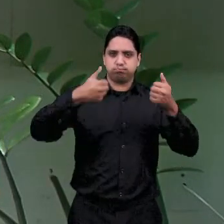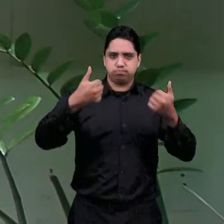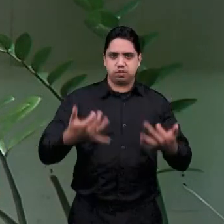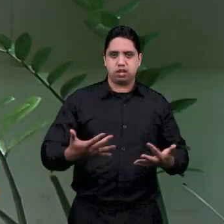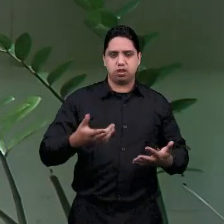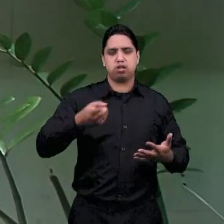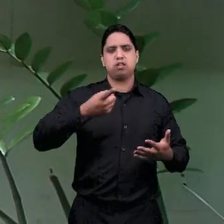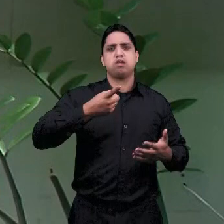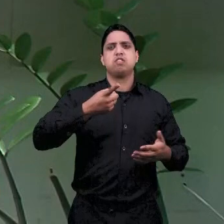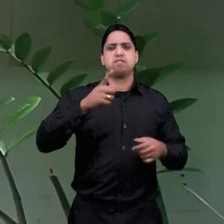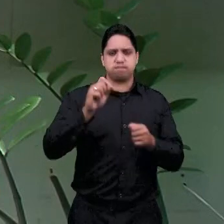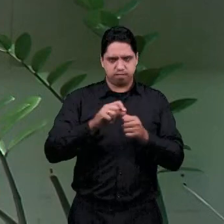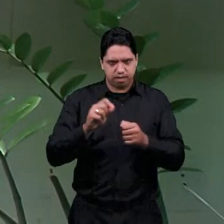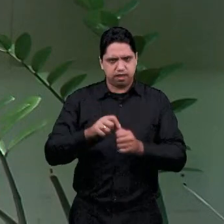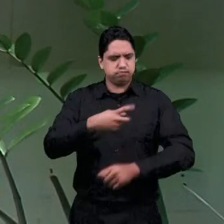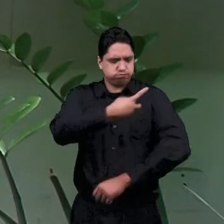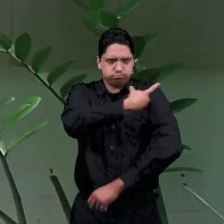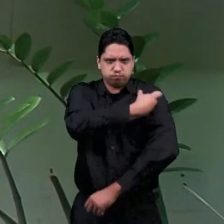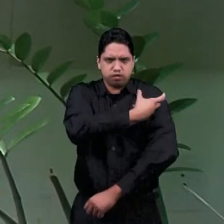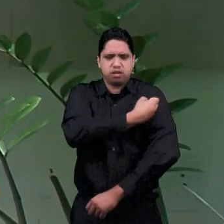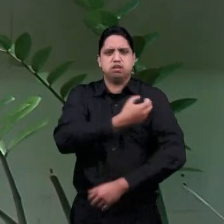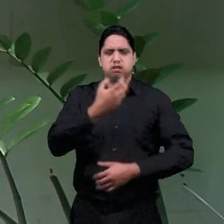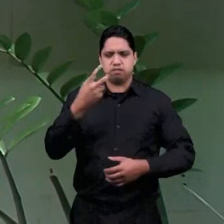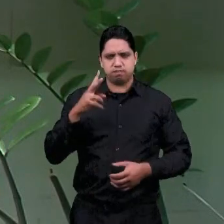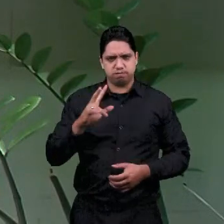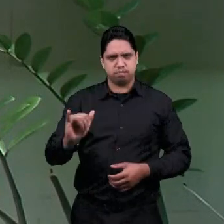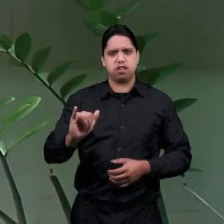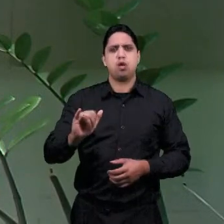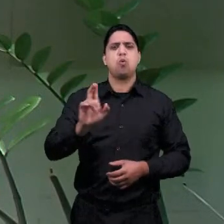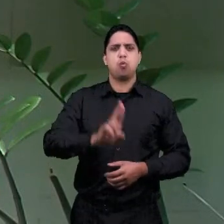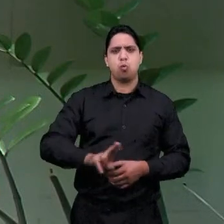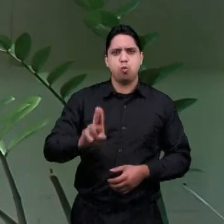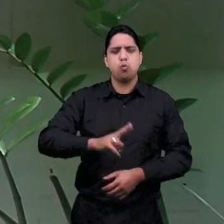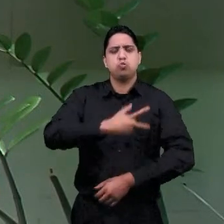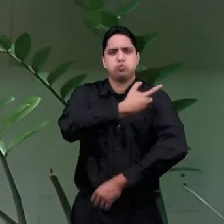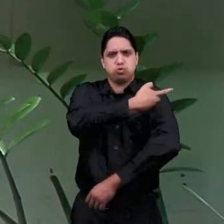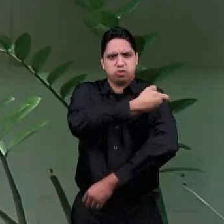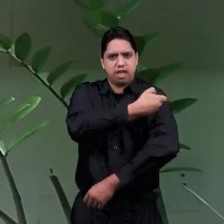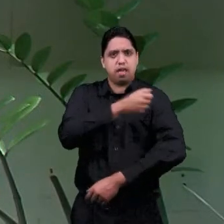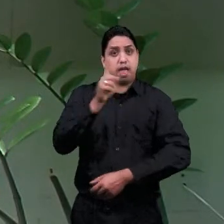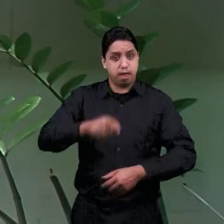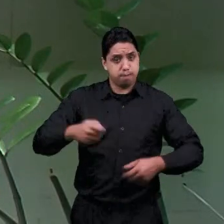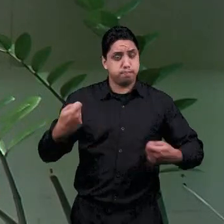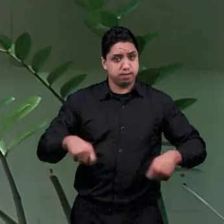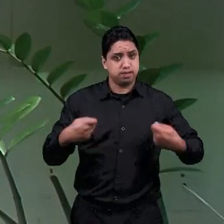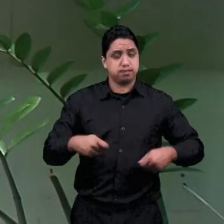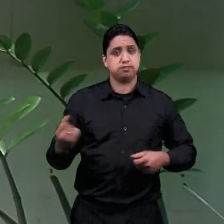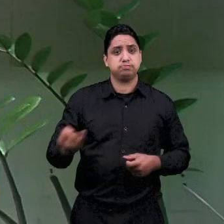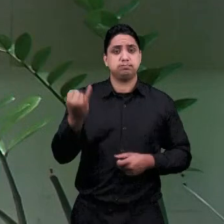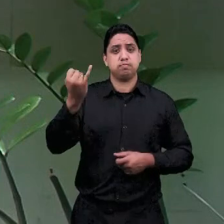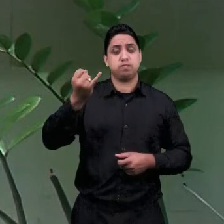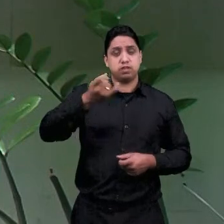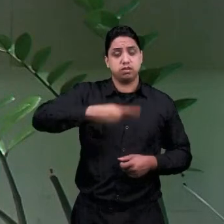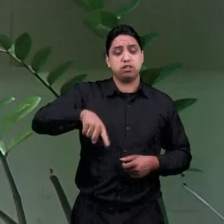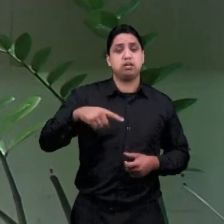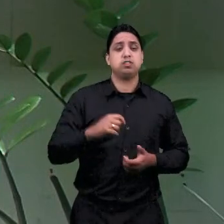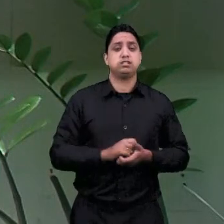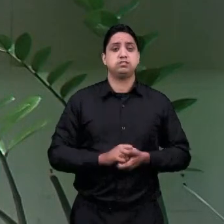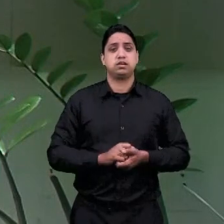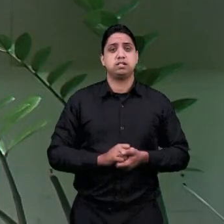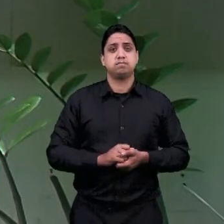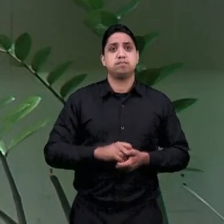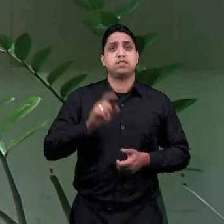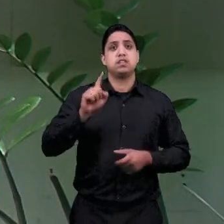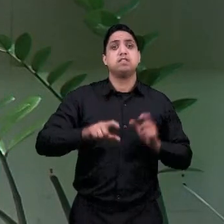dictée par le gouvernement. Ne laissez pas de vous vacciner. Faites-vous vacciner si vous pouvez. Il est nécessaire.